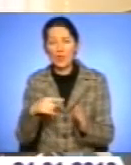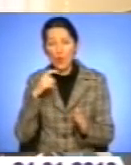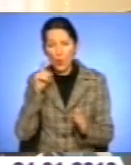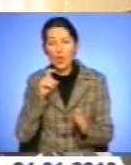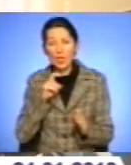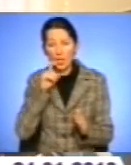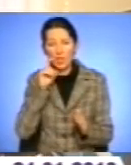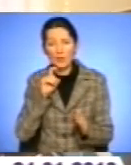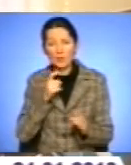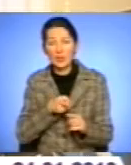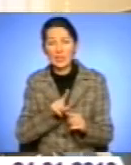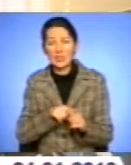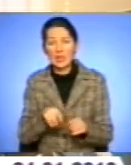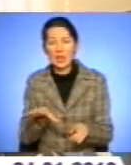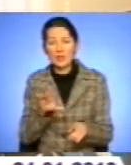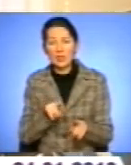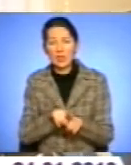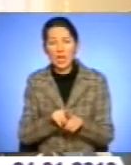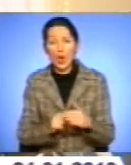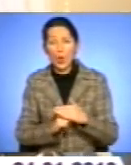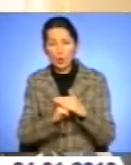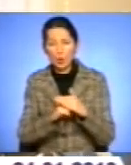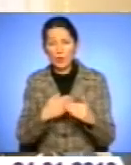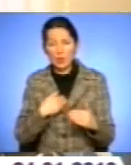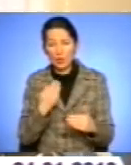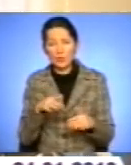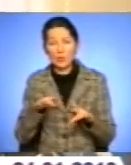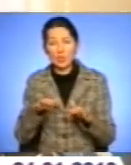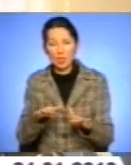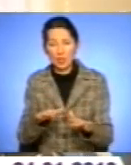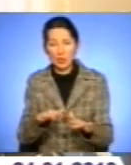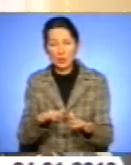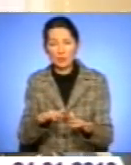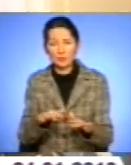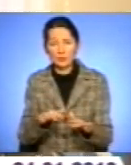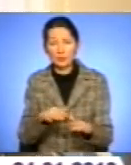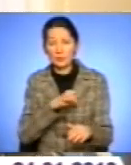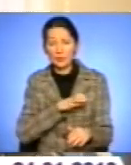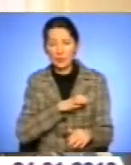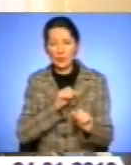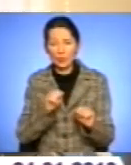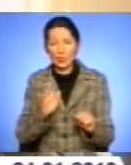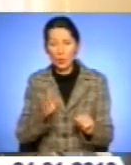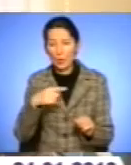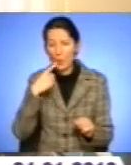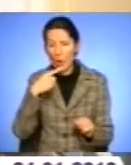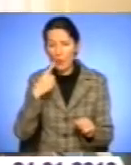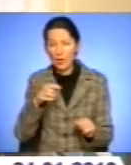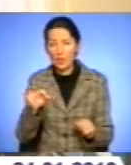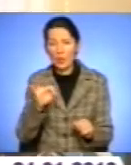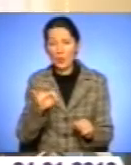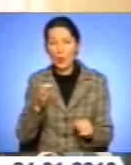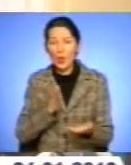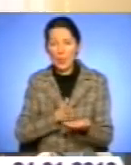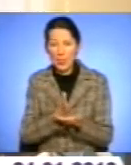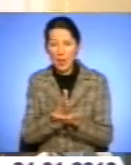майже на 600 гривень. Це значний показник і темпи хотілося б зберегти такі самі, адже зарплати в Тернопільській області до цього часу залишаються